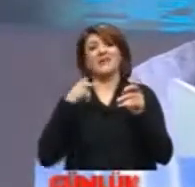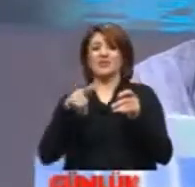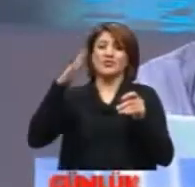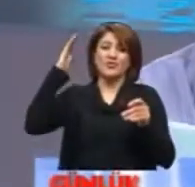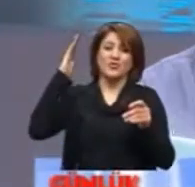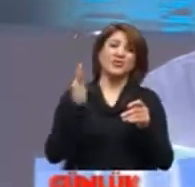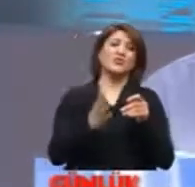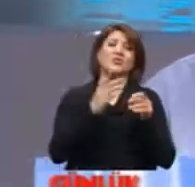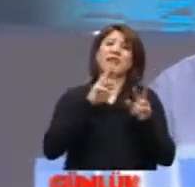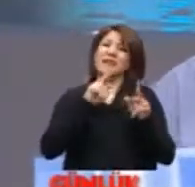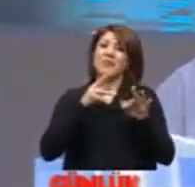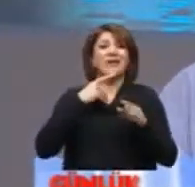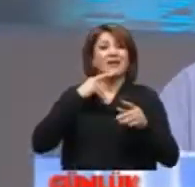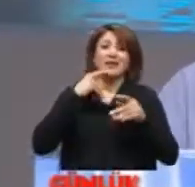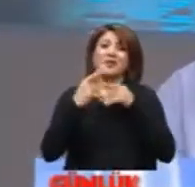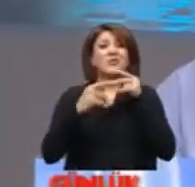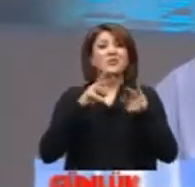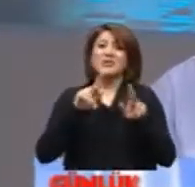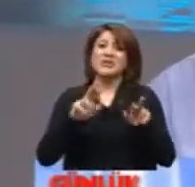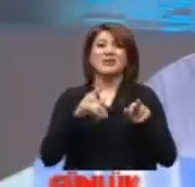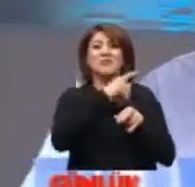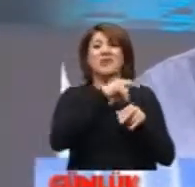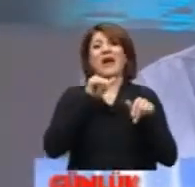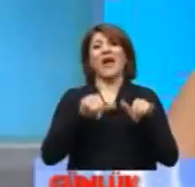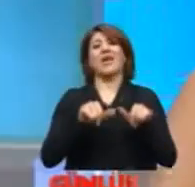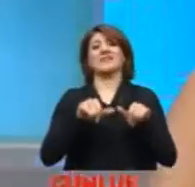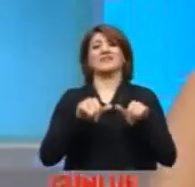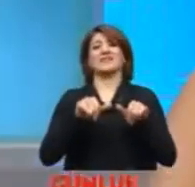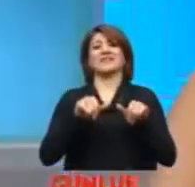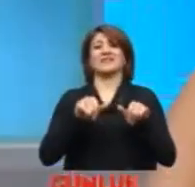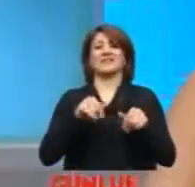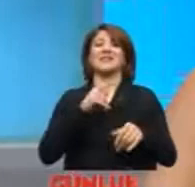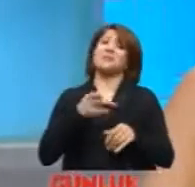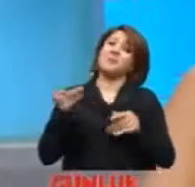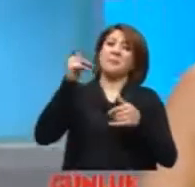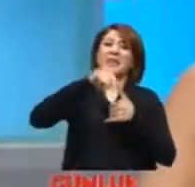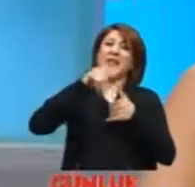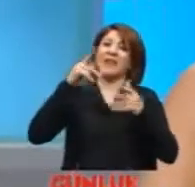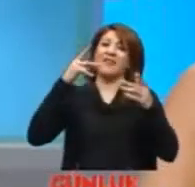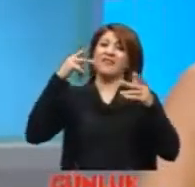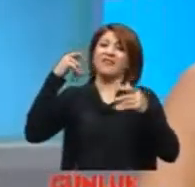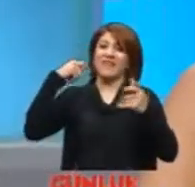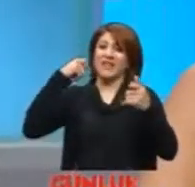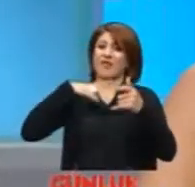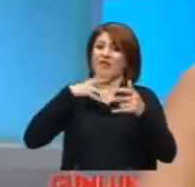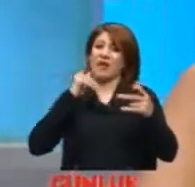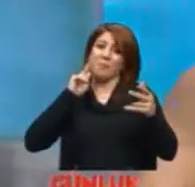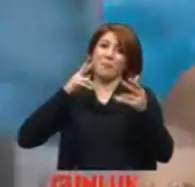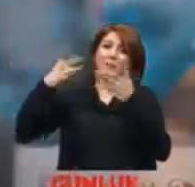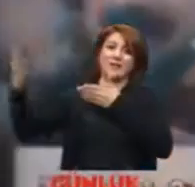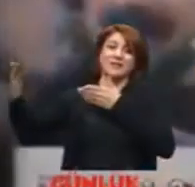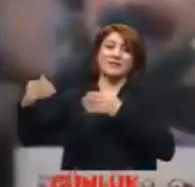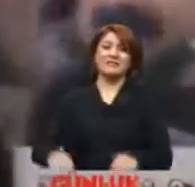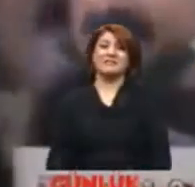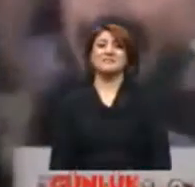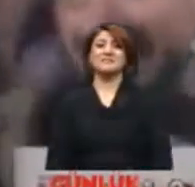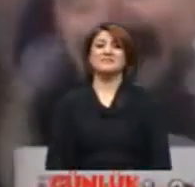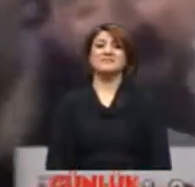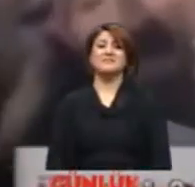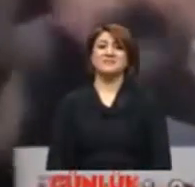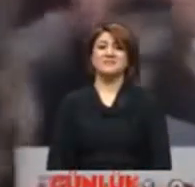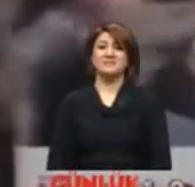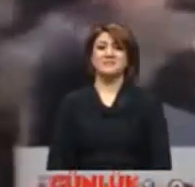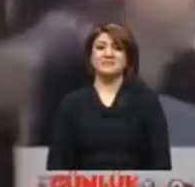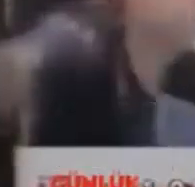senin sıfatına der gibi. Püh senin sıfatına. Efendim diğerini de alalım. Diğerini de alalım. Vaktimiz daralıyor çok keyifli evet. Hemen seyredelim. Trabzon